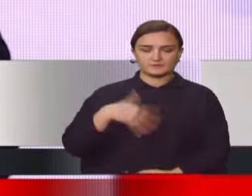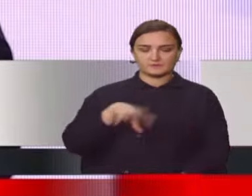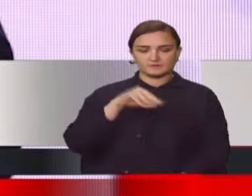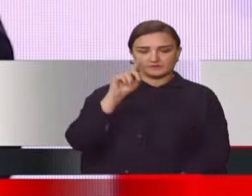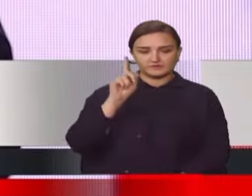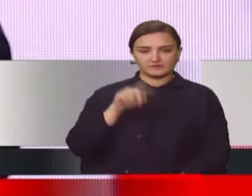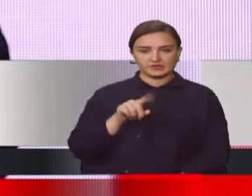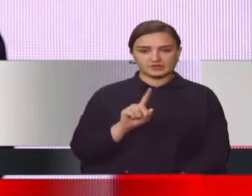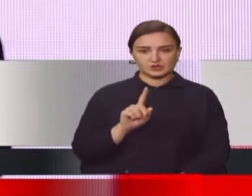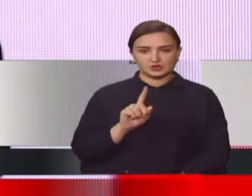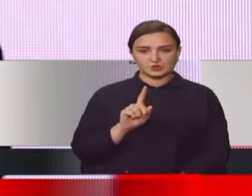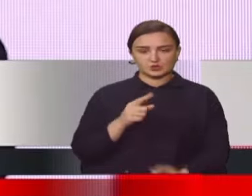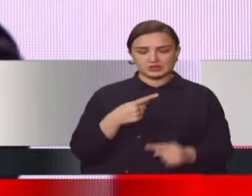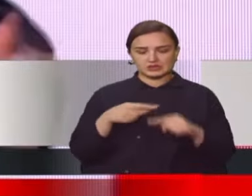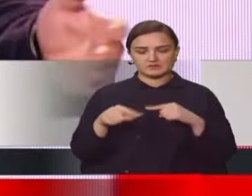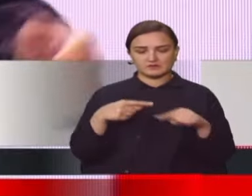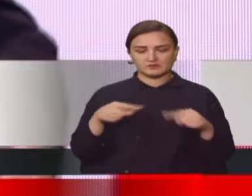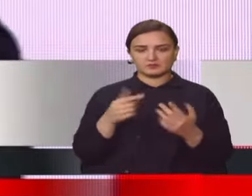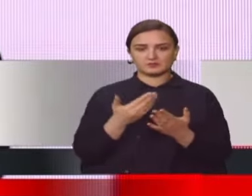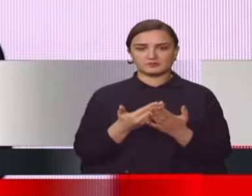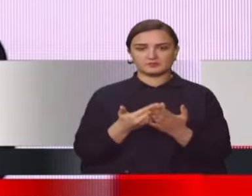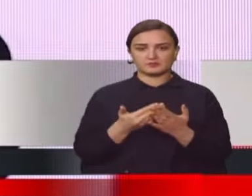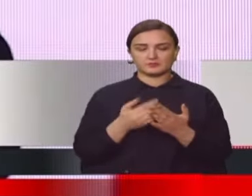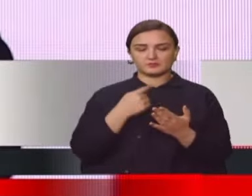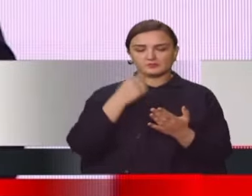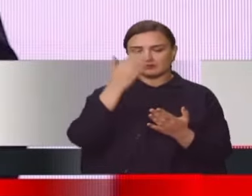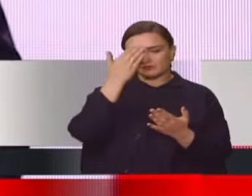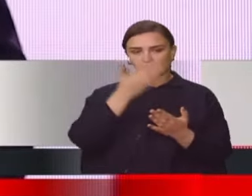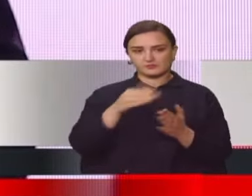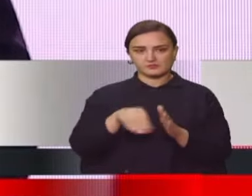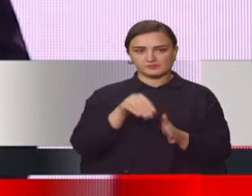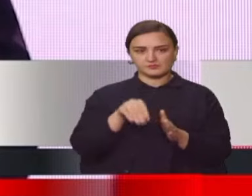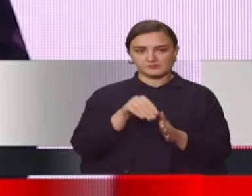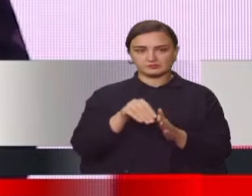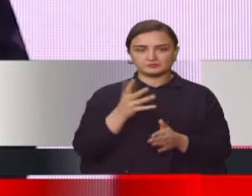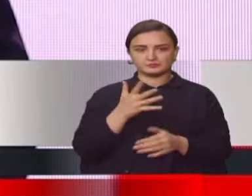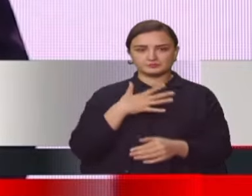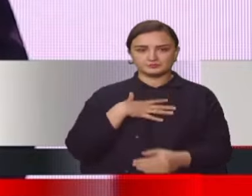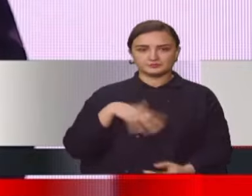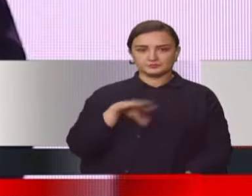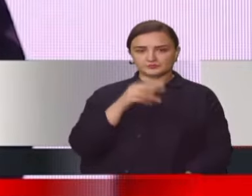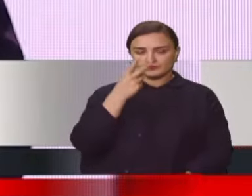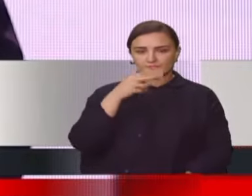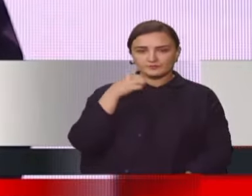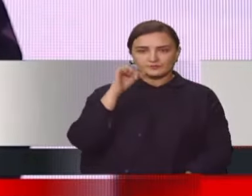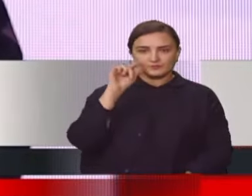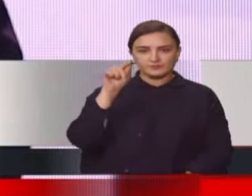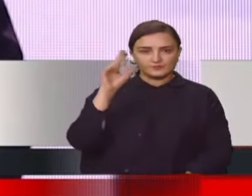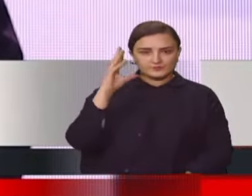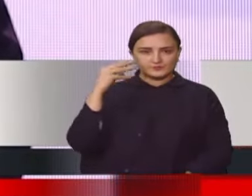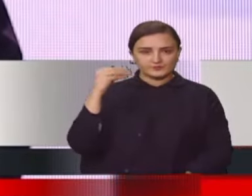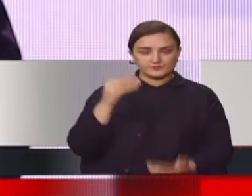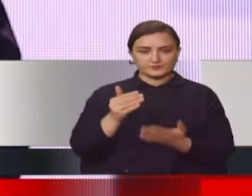რომ განსხვავებით მაგალითად იმ რეფერენდუმისგან, რომელიც ჩვენ ვიხილეთ გუშინ მოლდოვაში და ის